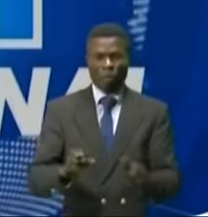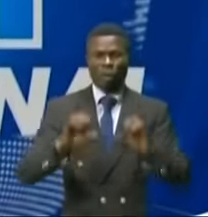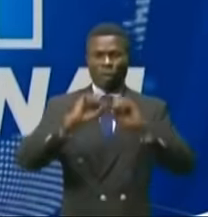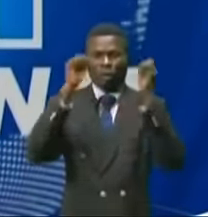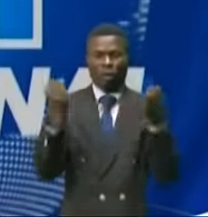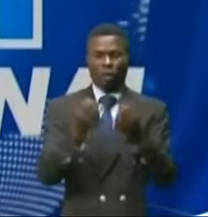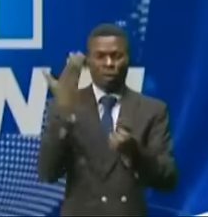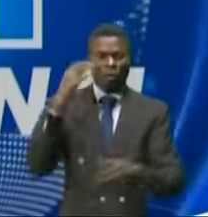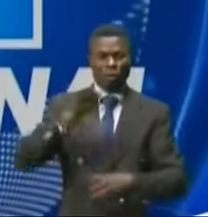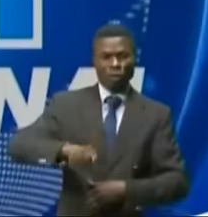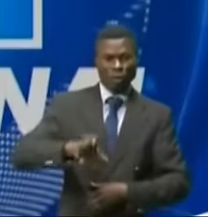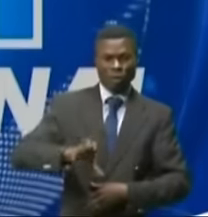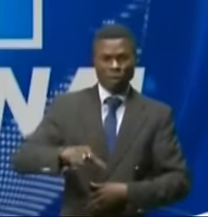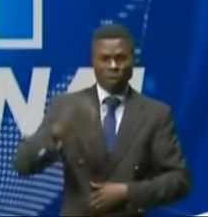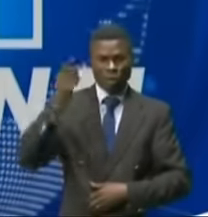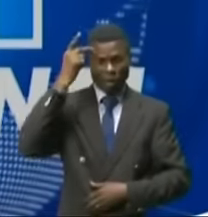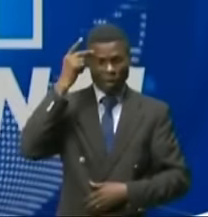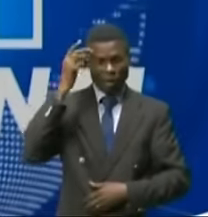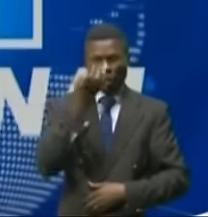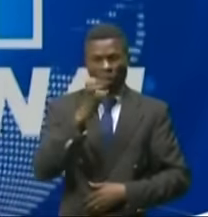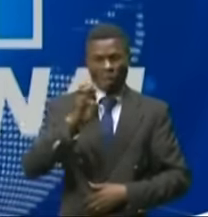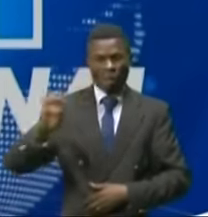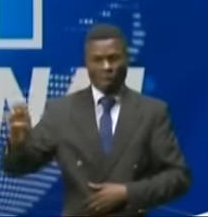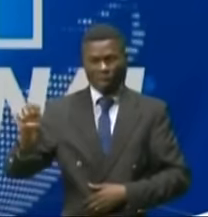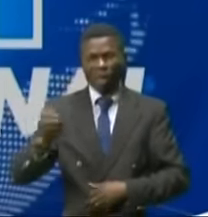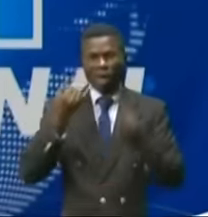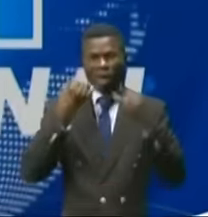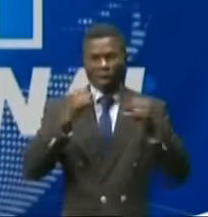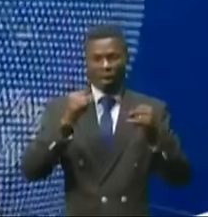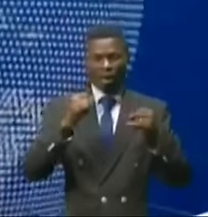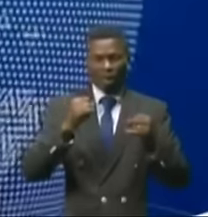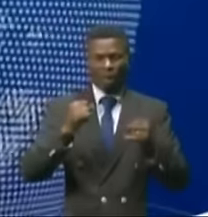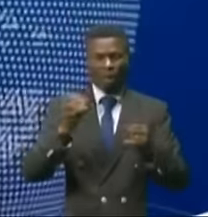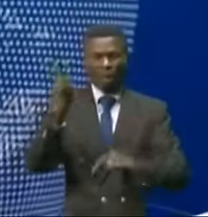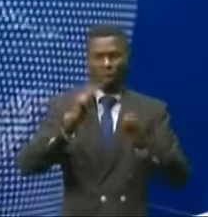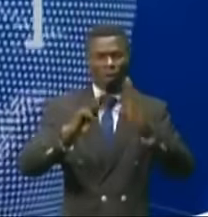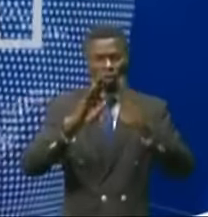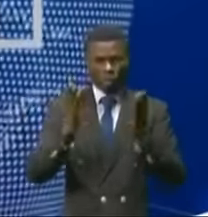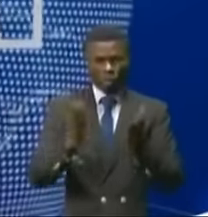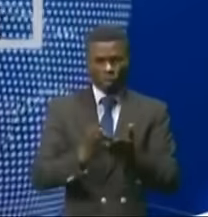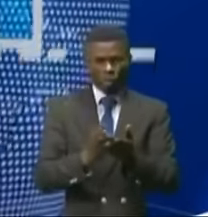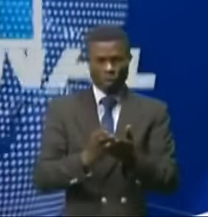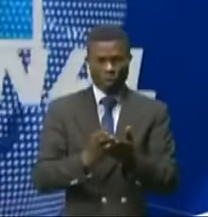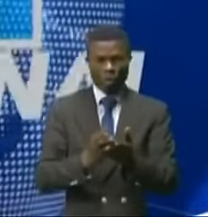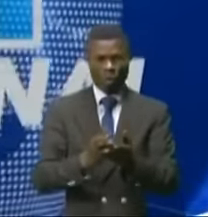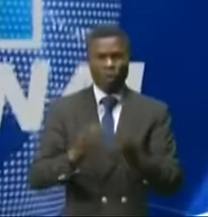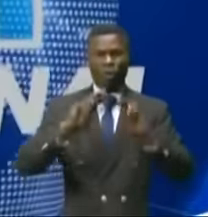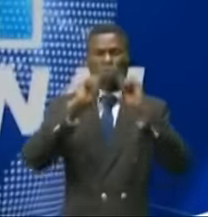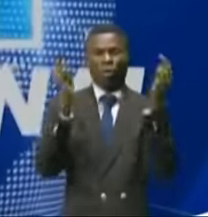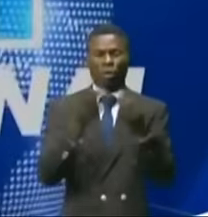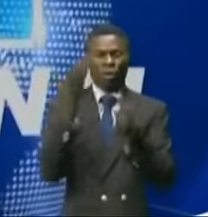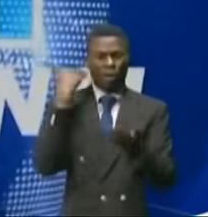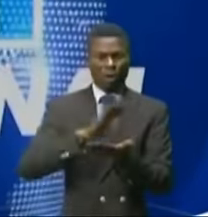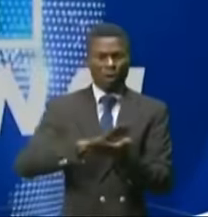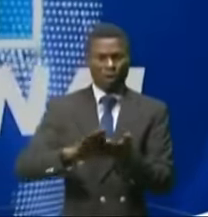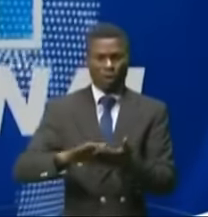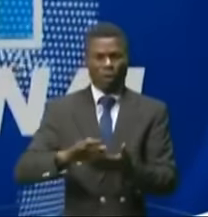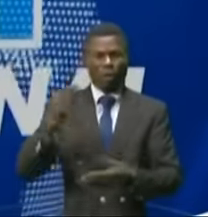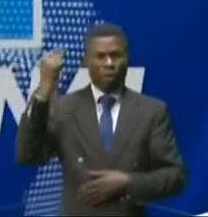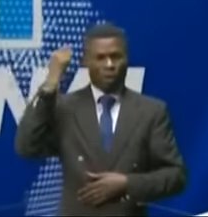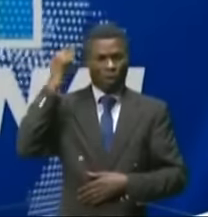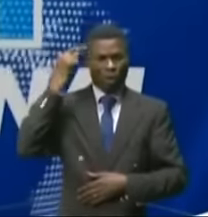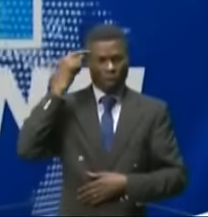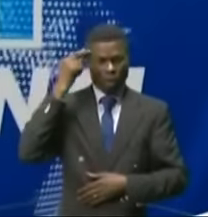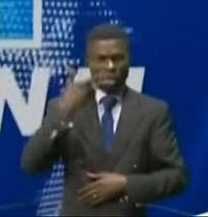eaux, direction régionale de Kinshasa-Est, informe son aimable clientèle de l'arrêt de l'usine de l'eau potable de Ndjili